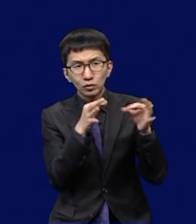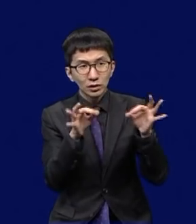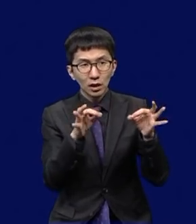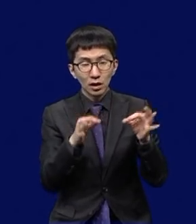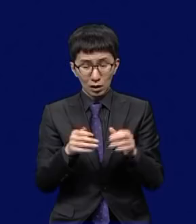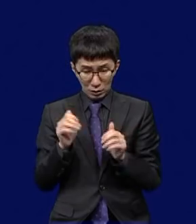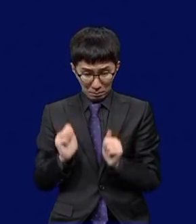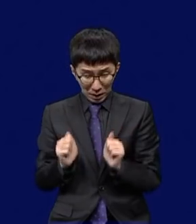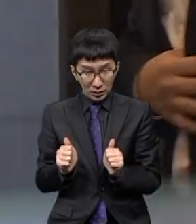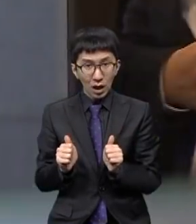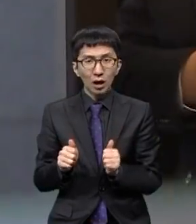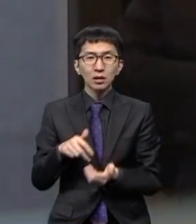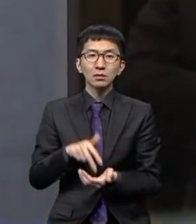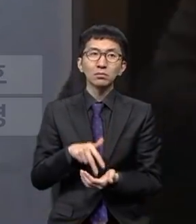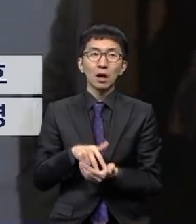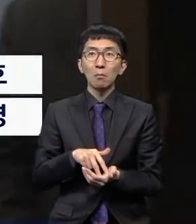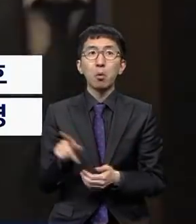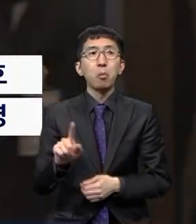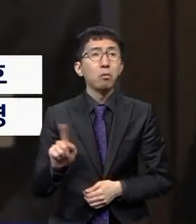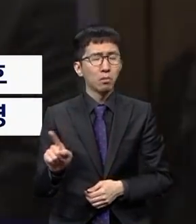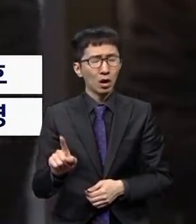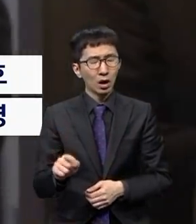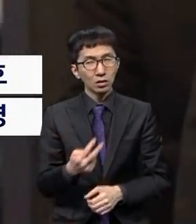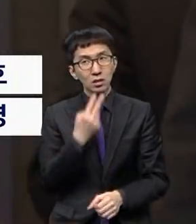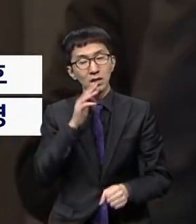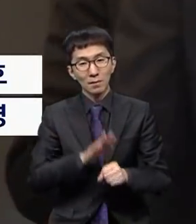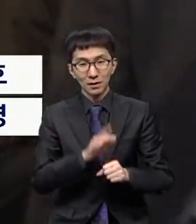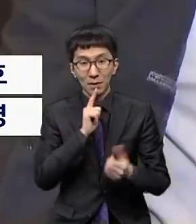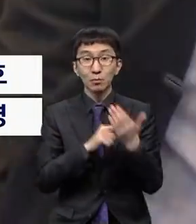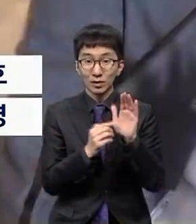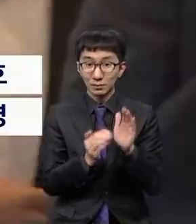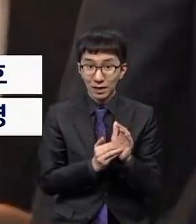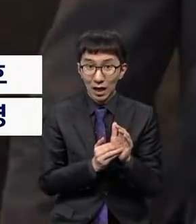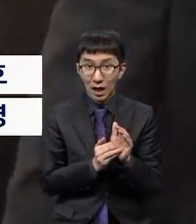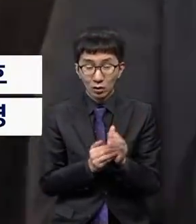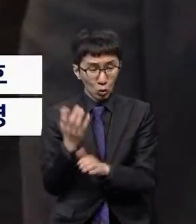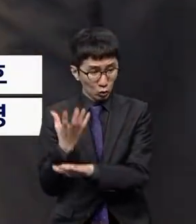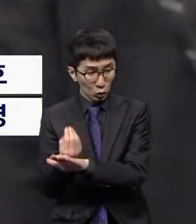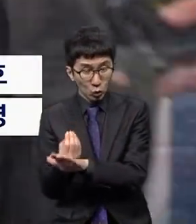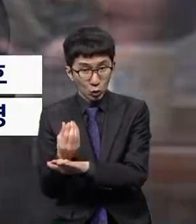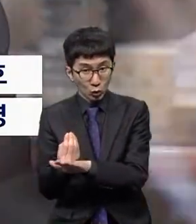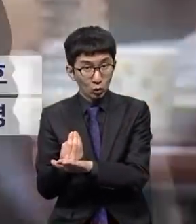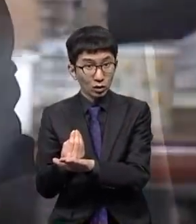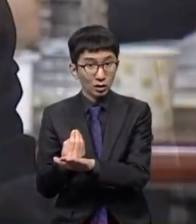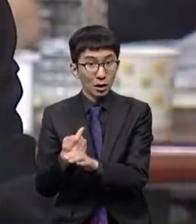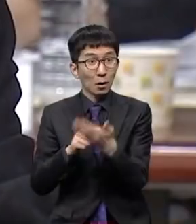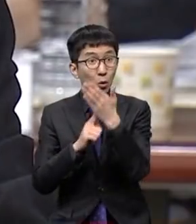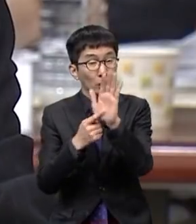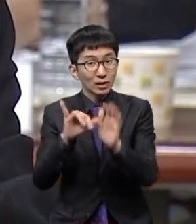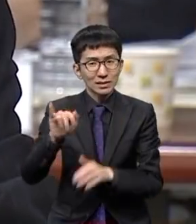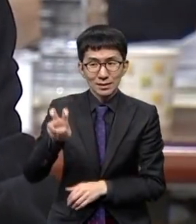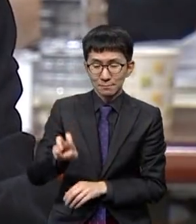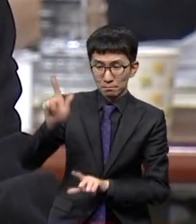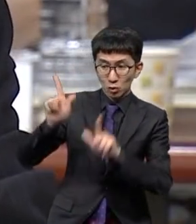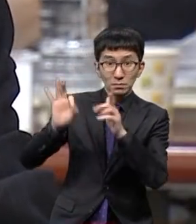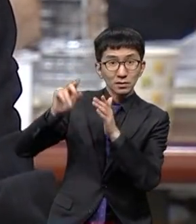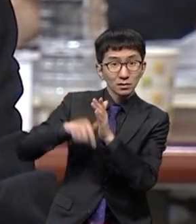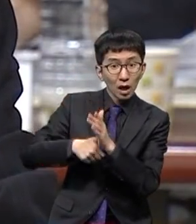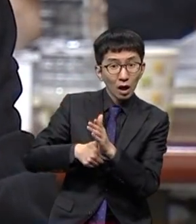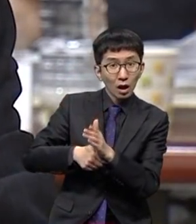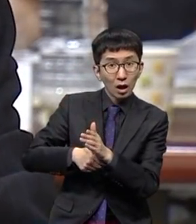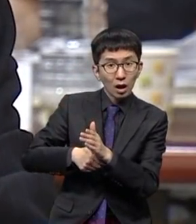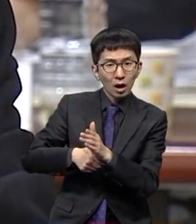는 반응도 있었습니다 대법원장 과의 대화 내용을 녹음하고 이거 공개한 밈 부장판사 에서 신에 대해서도 법관